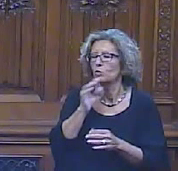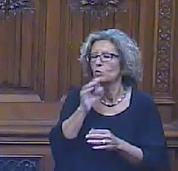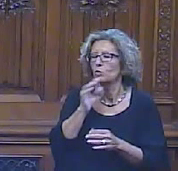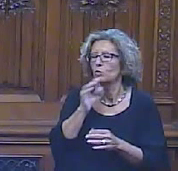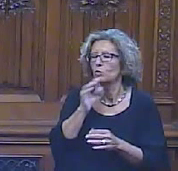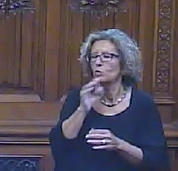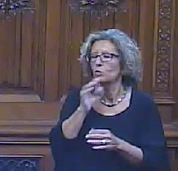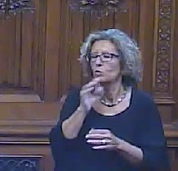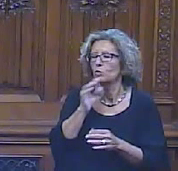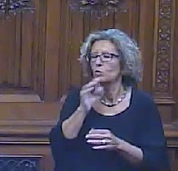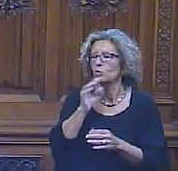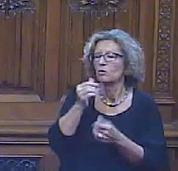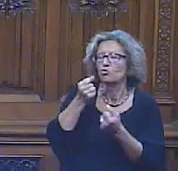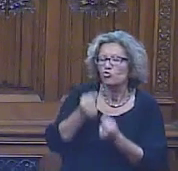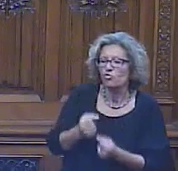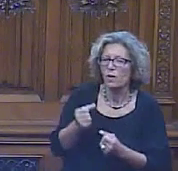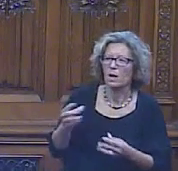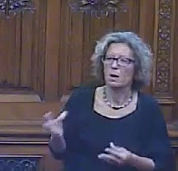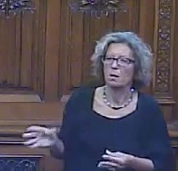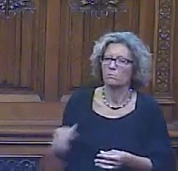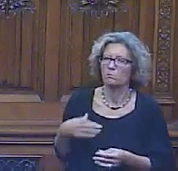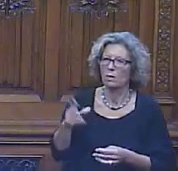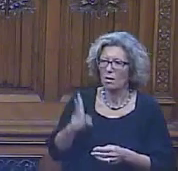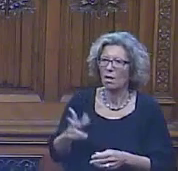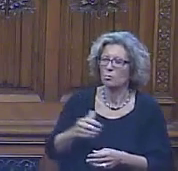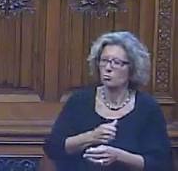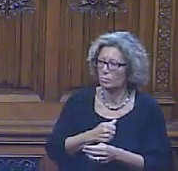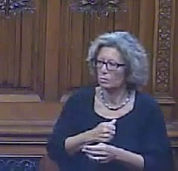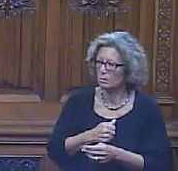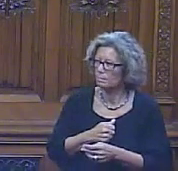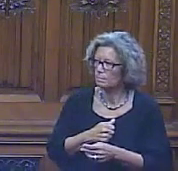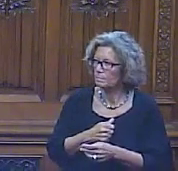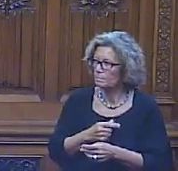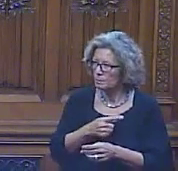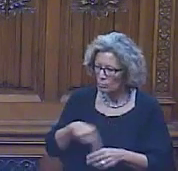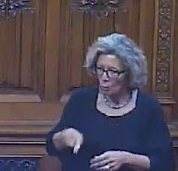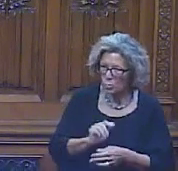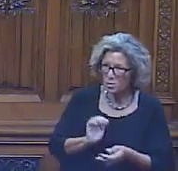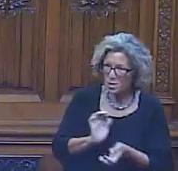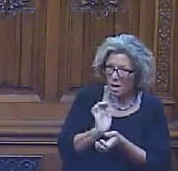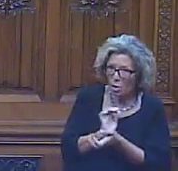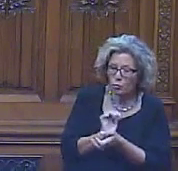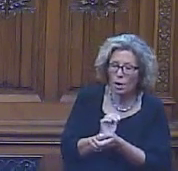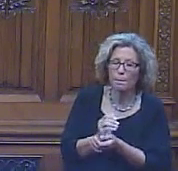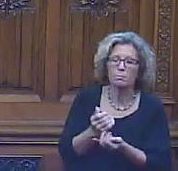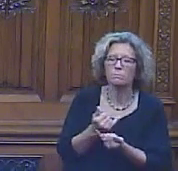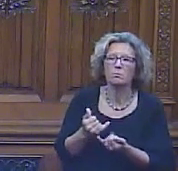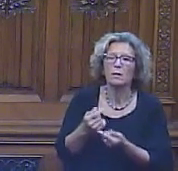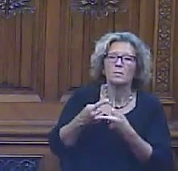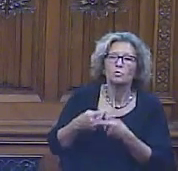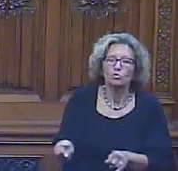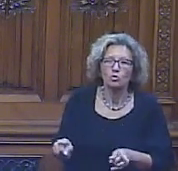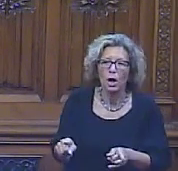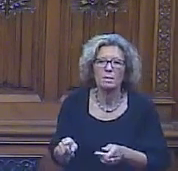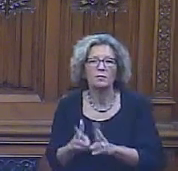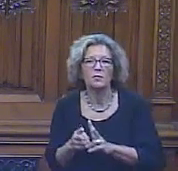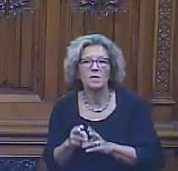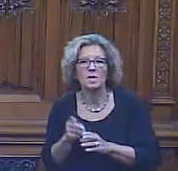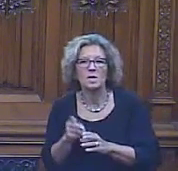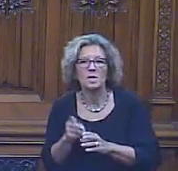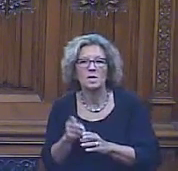schwer bewältigen können. Unsere Aufgabe als Politikerinnen und Politiker ist es zu entscheiden, wie mit